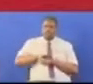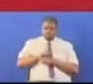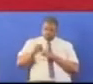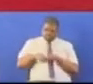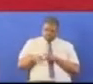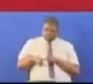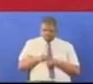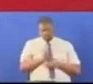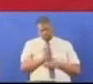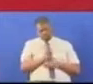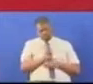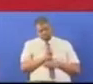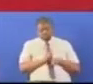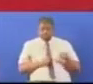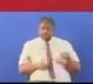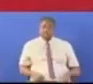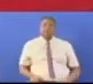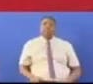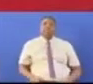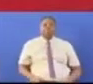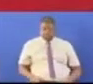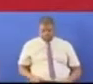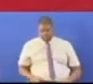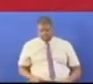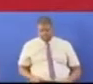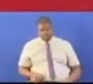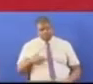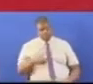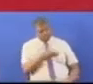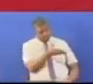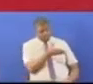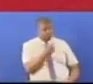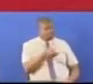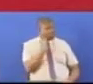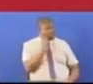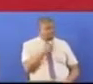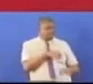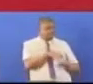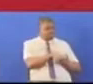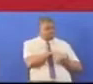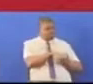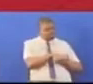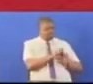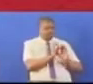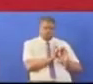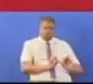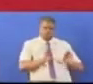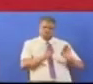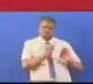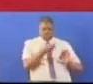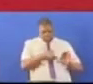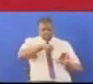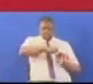mikataba kama hii. Mheshimiwa Naibu Speaker, Mheshimiwa Waziri wa Nishati ameeleza vizuri, lakini mimi niongezee